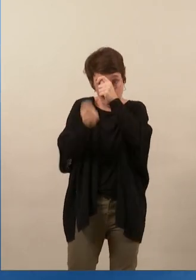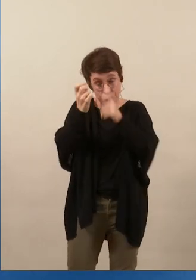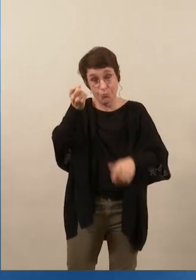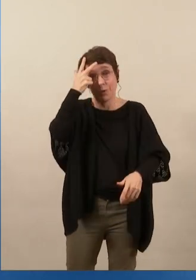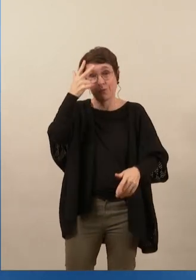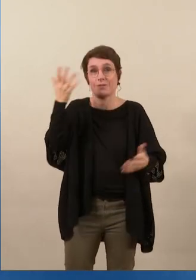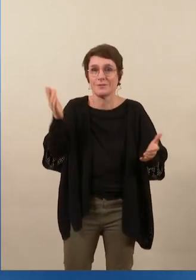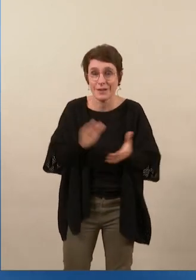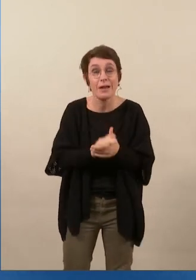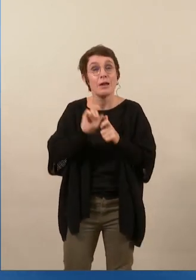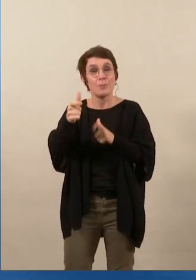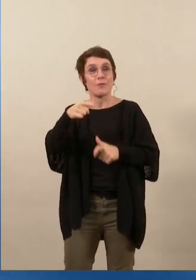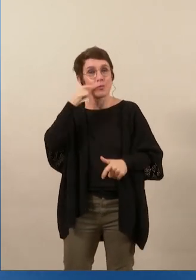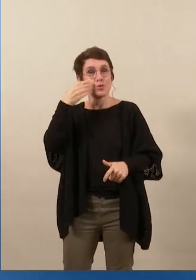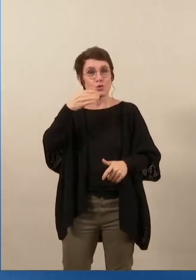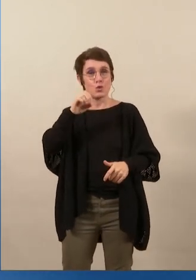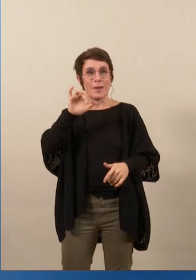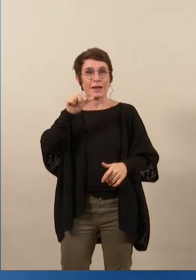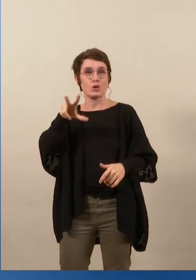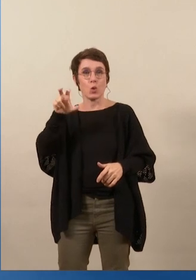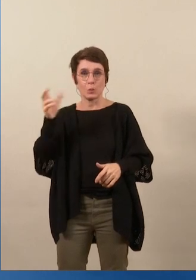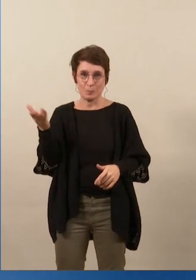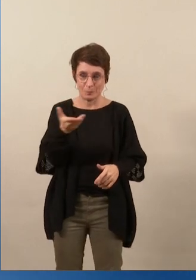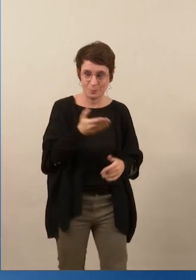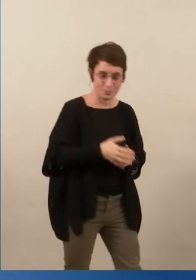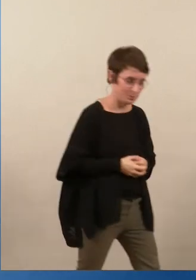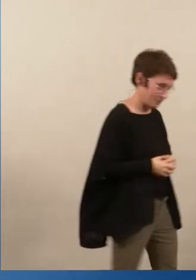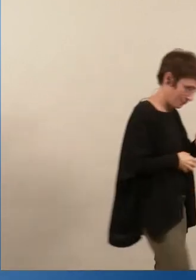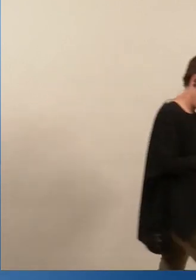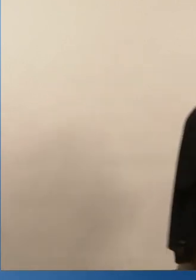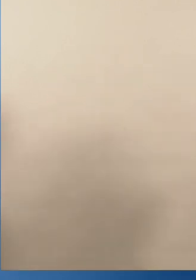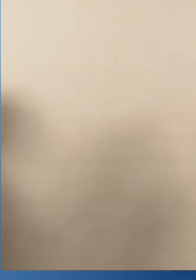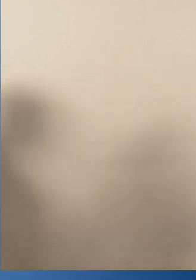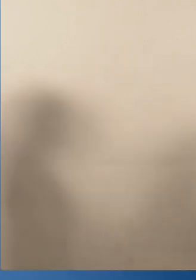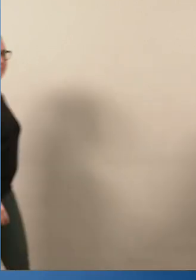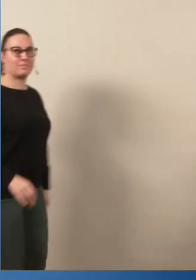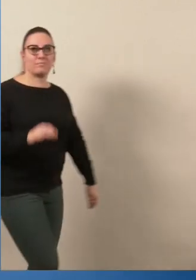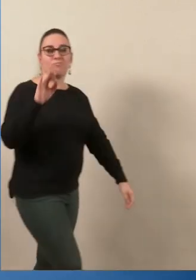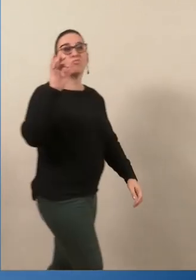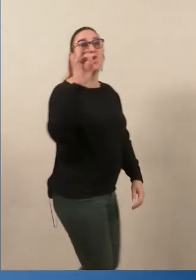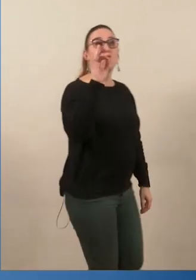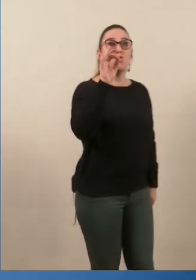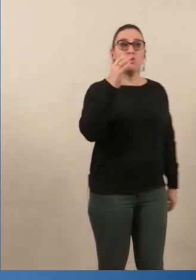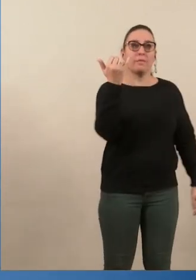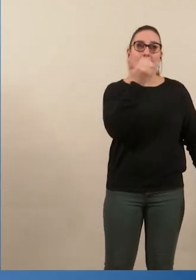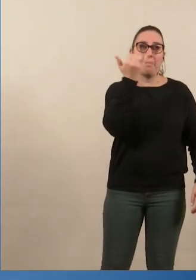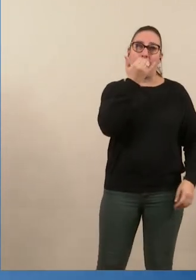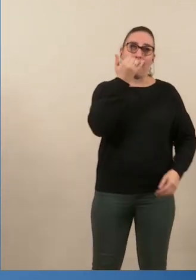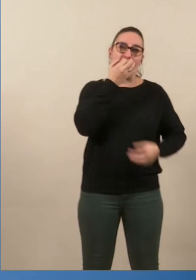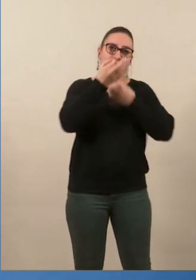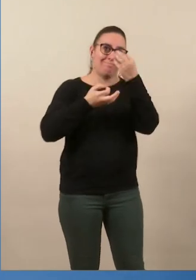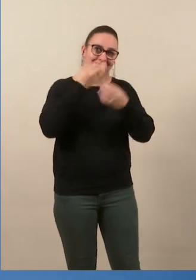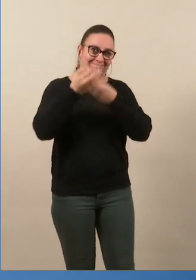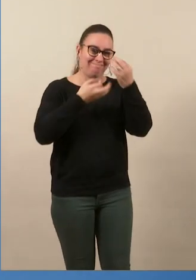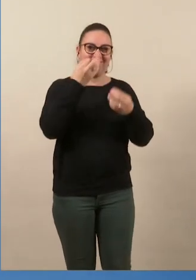monsieur Merot oui bonjour à tous donc effectivement je vais pas en parler je vais plutôt parler essayer de répondre sur les